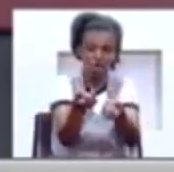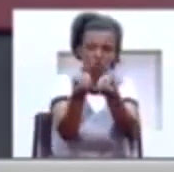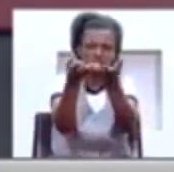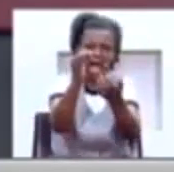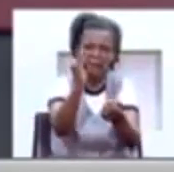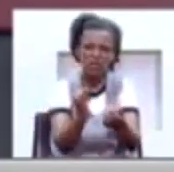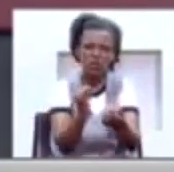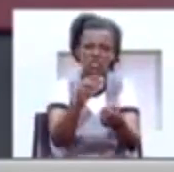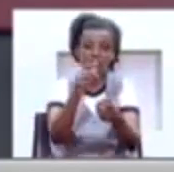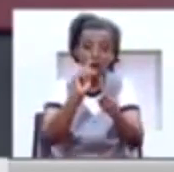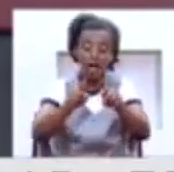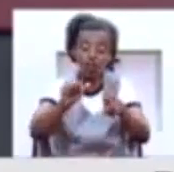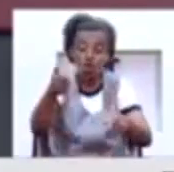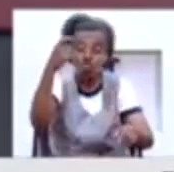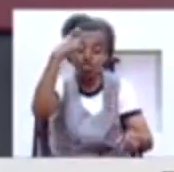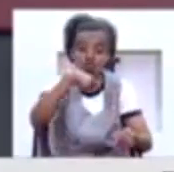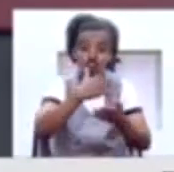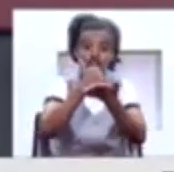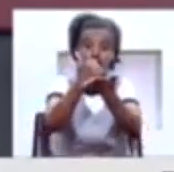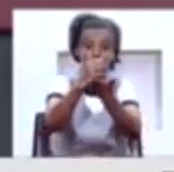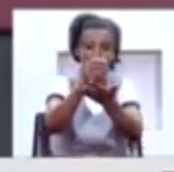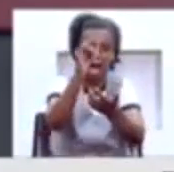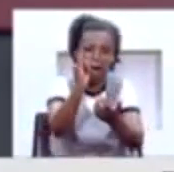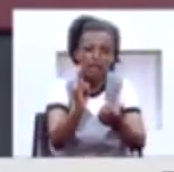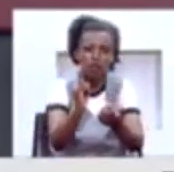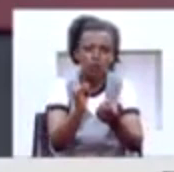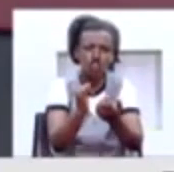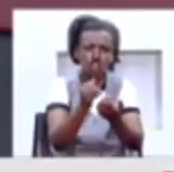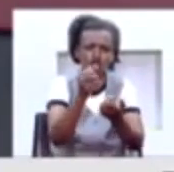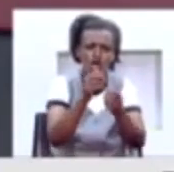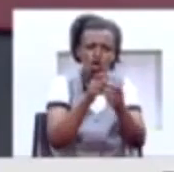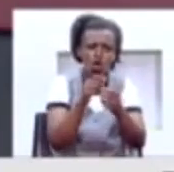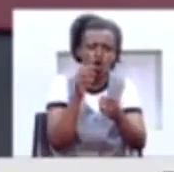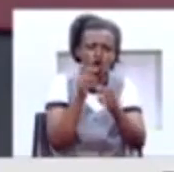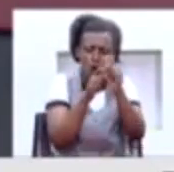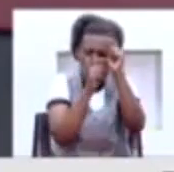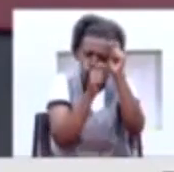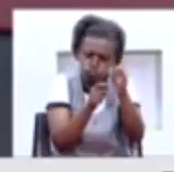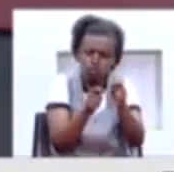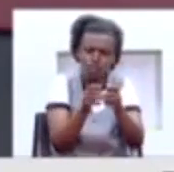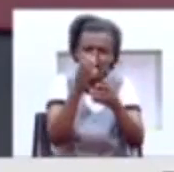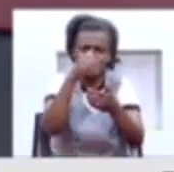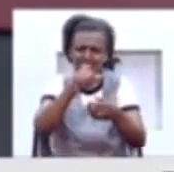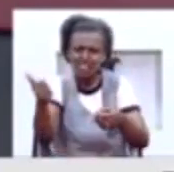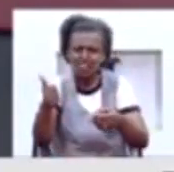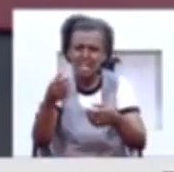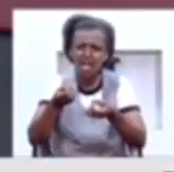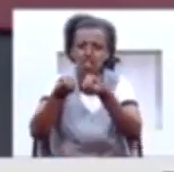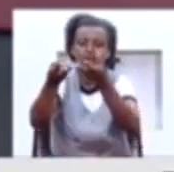ariko n'undi muntu wese mubona ufasha abatutsi ubumva w'inshuti zabo nawe iki cyemezo ntabwo